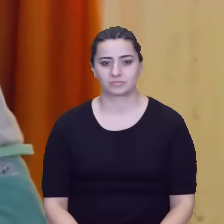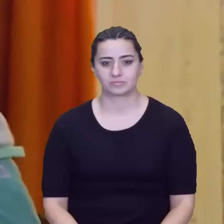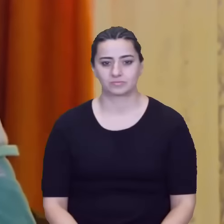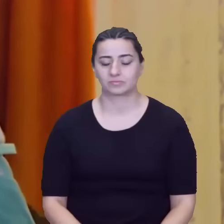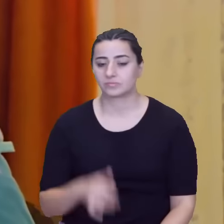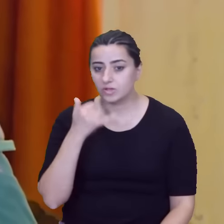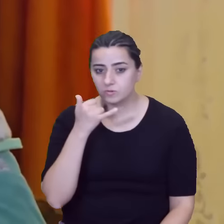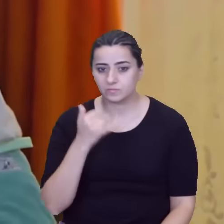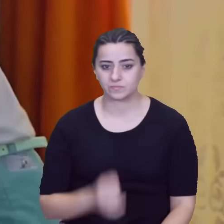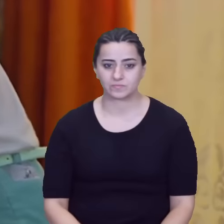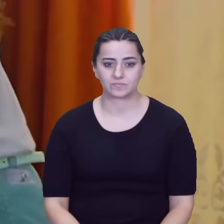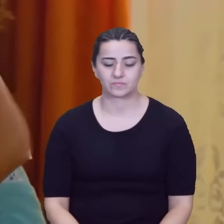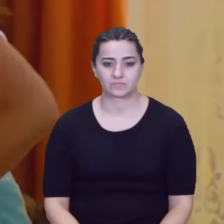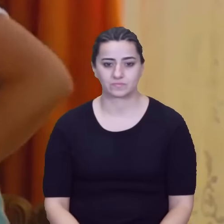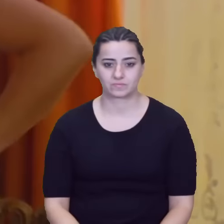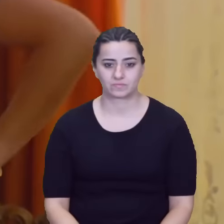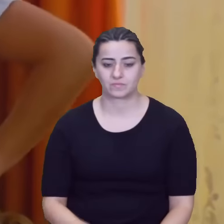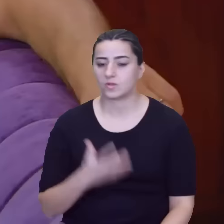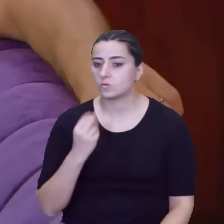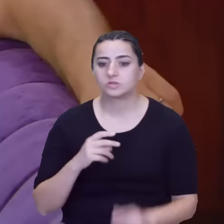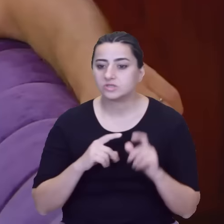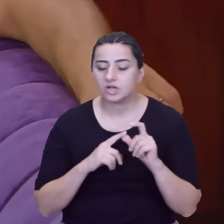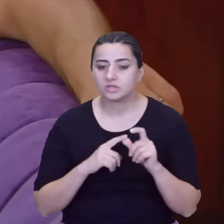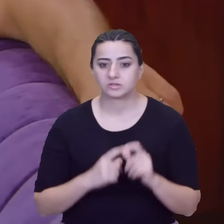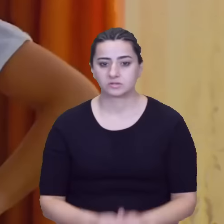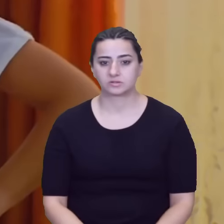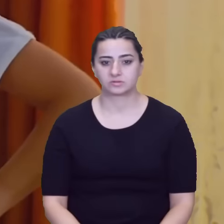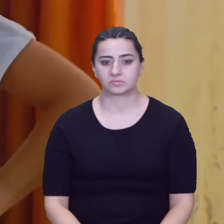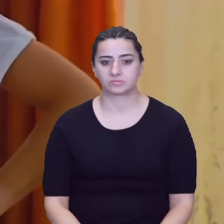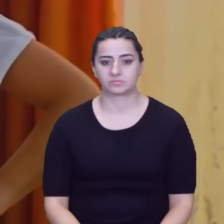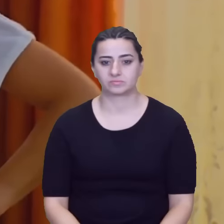bakıyorum. Alo. Hah. Efendim Şahin. Evet.